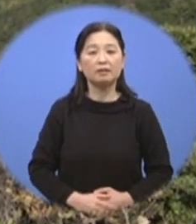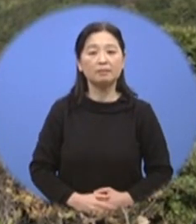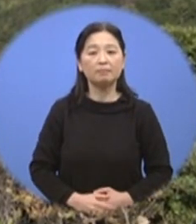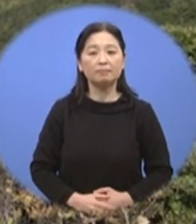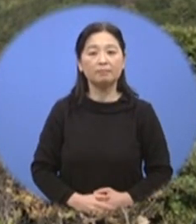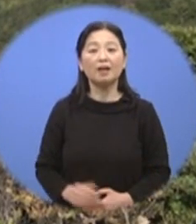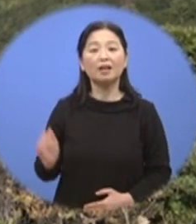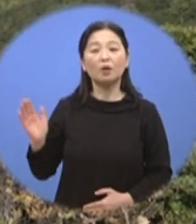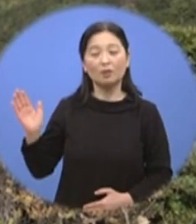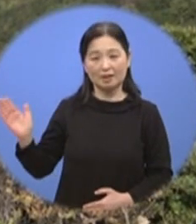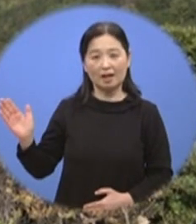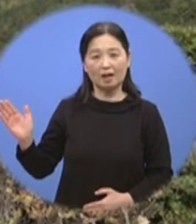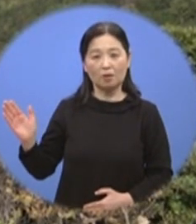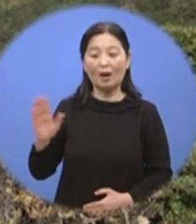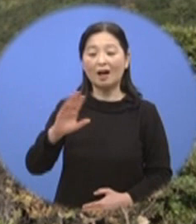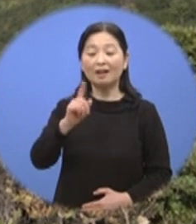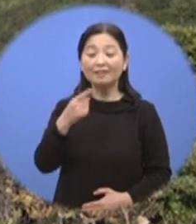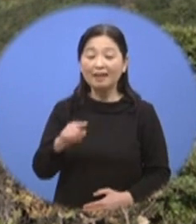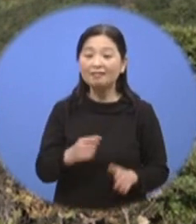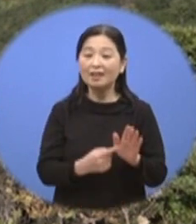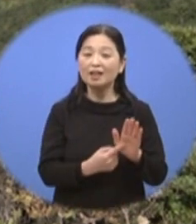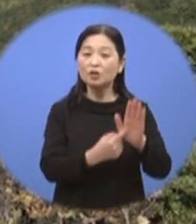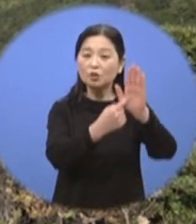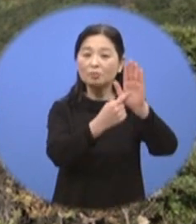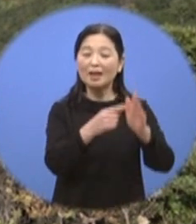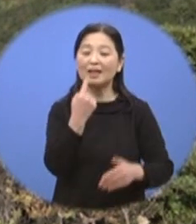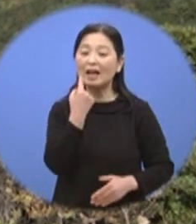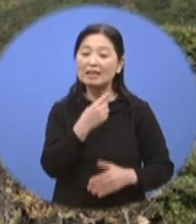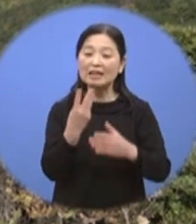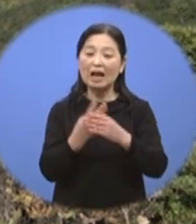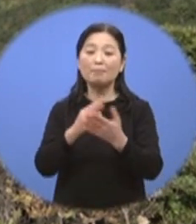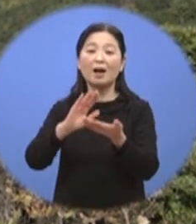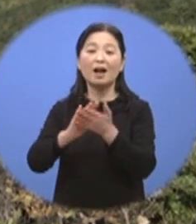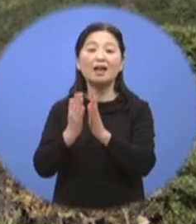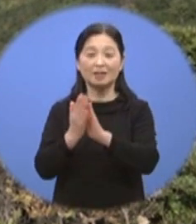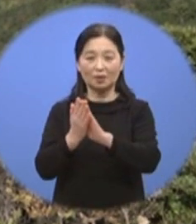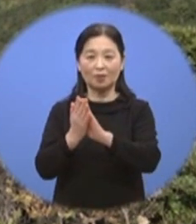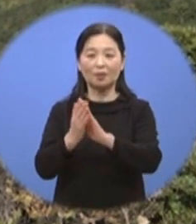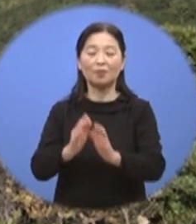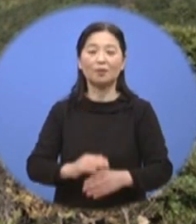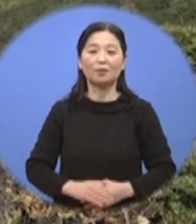こちらは県内有数の観光地、白浜町。